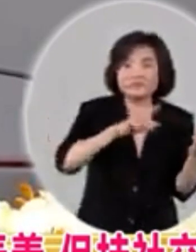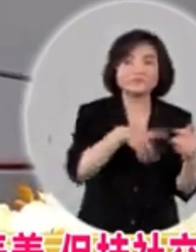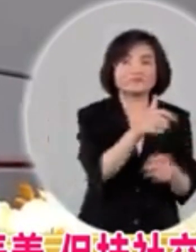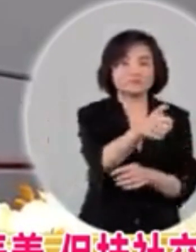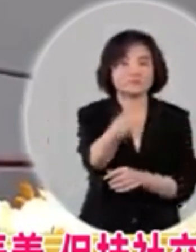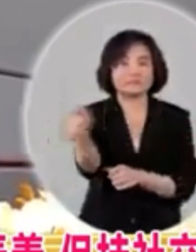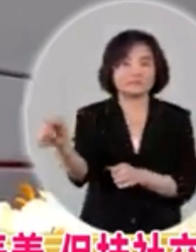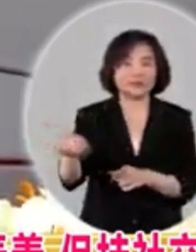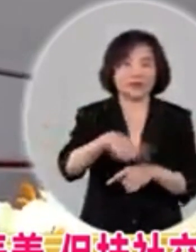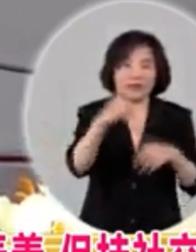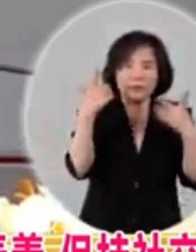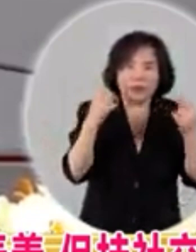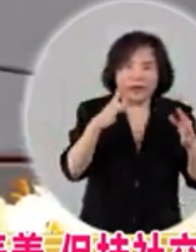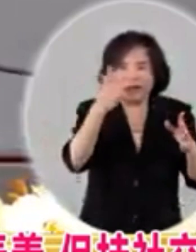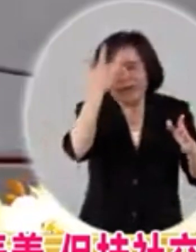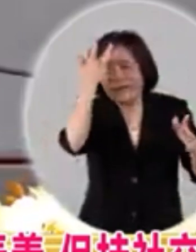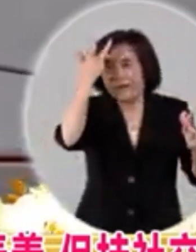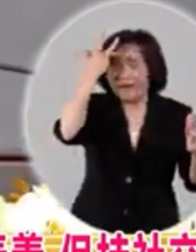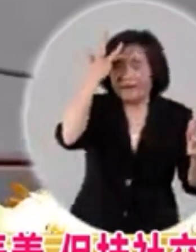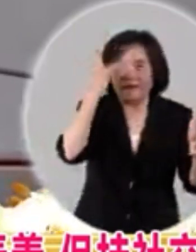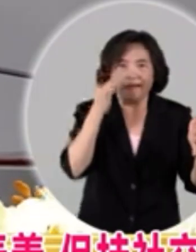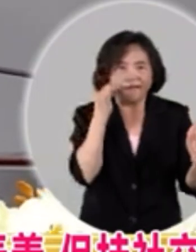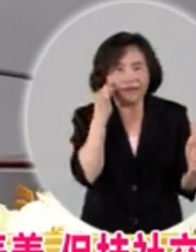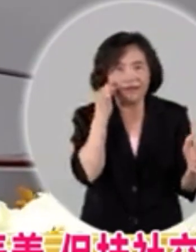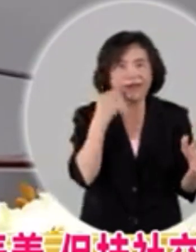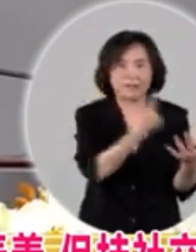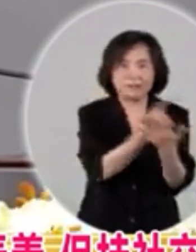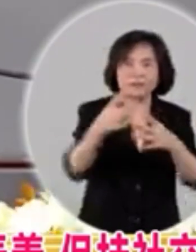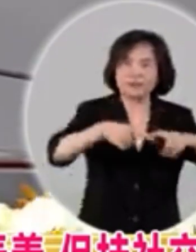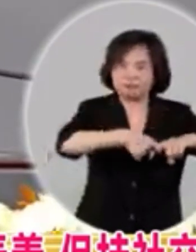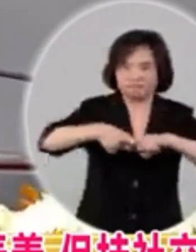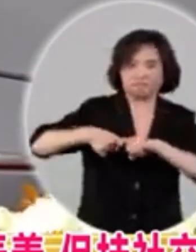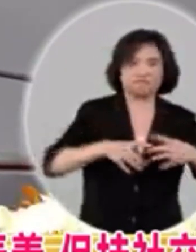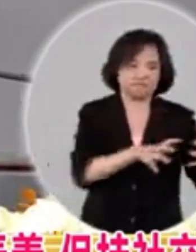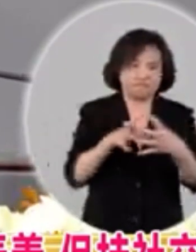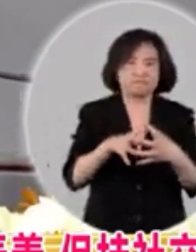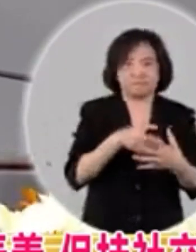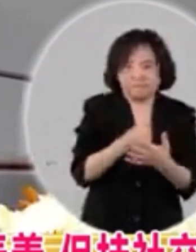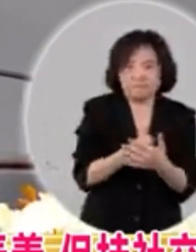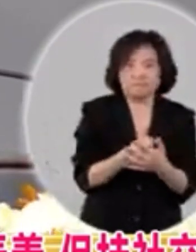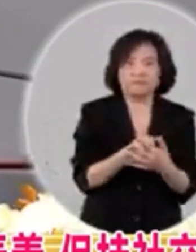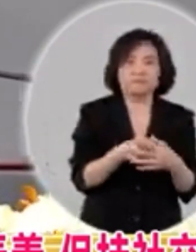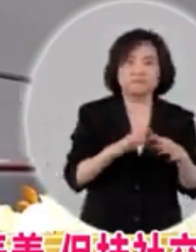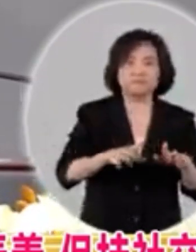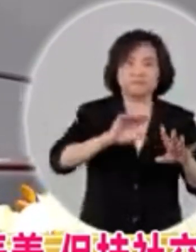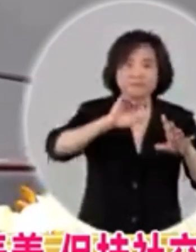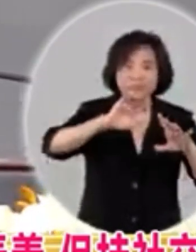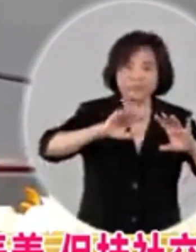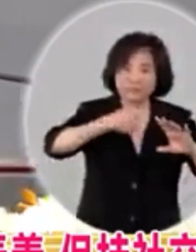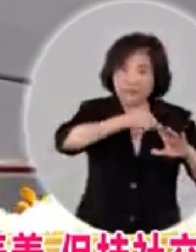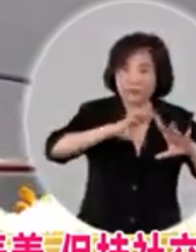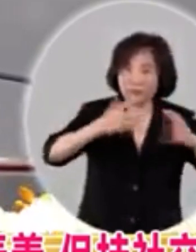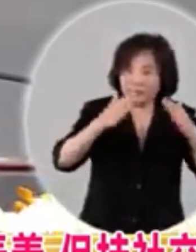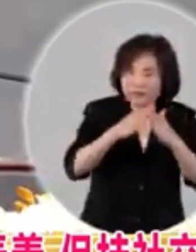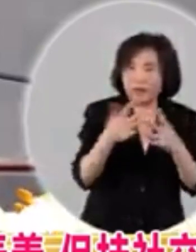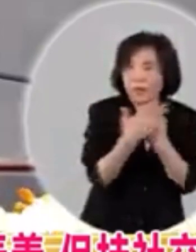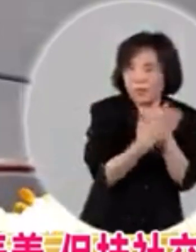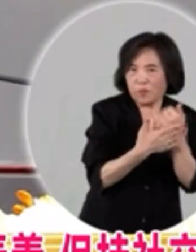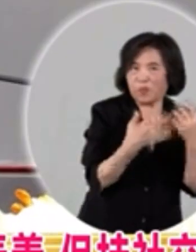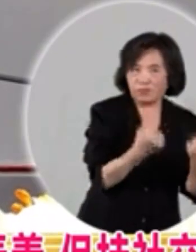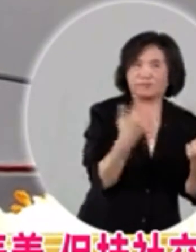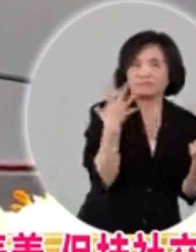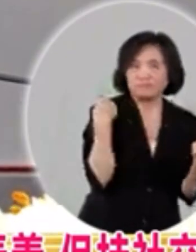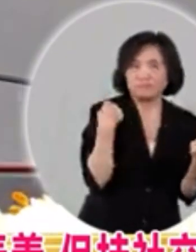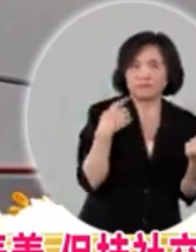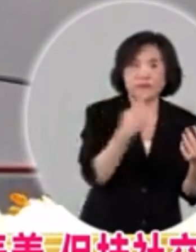此困难的时刻，是大家的团结守住了我们的国家，是大家的民主